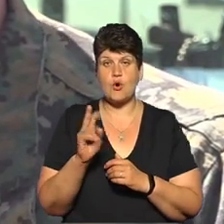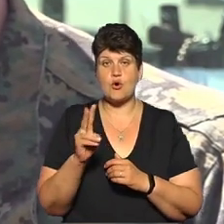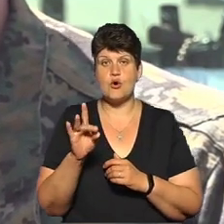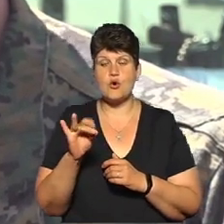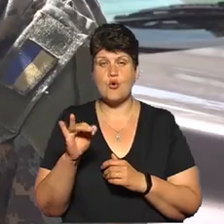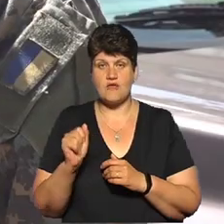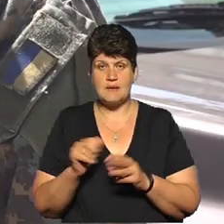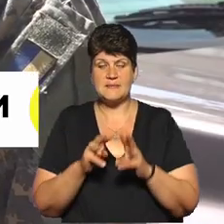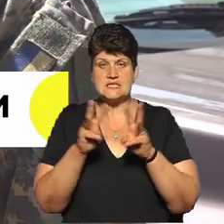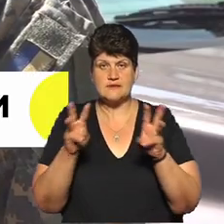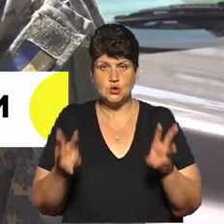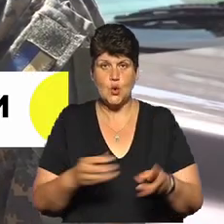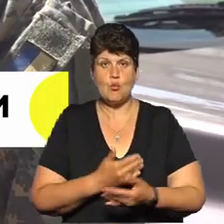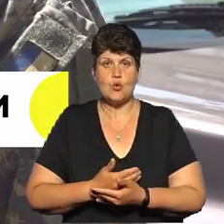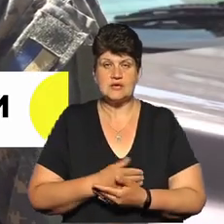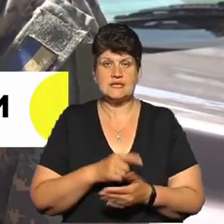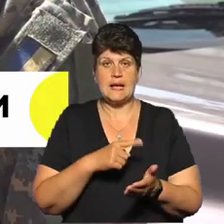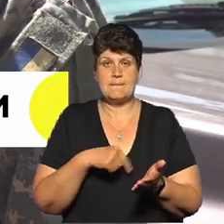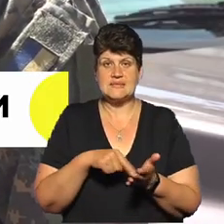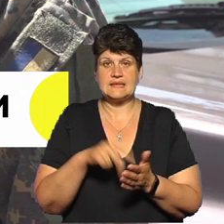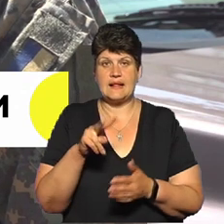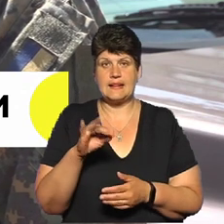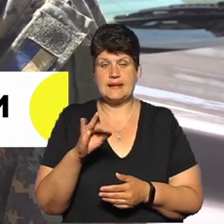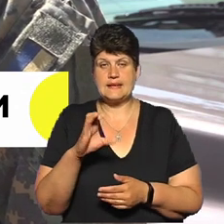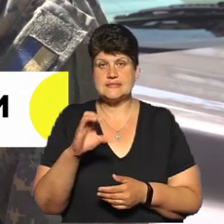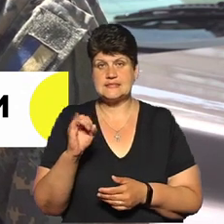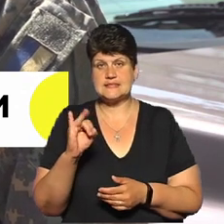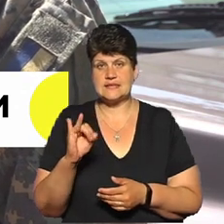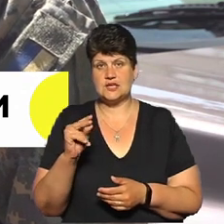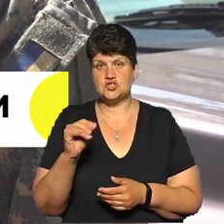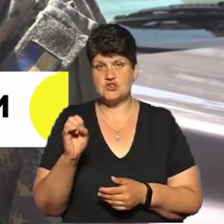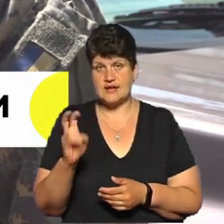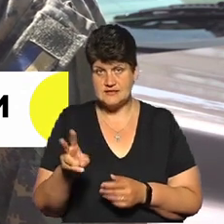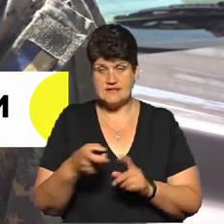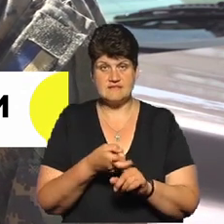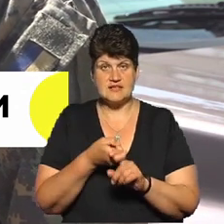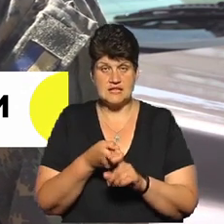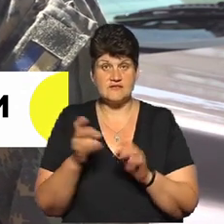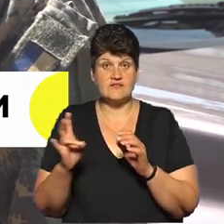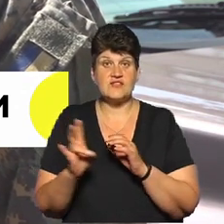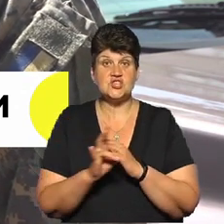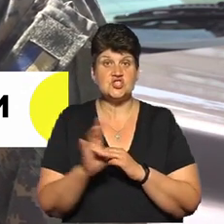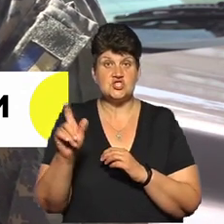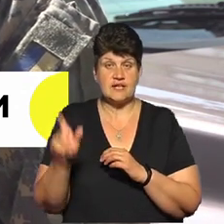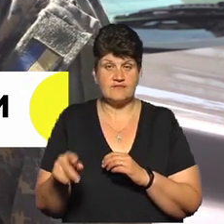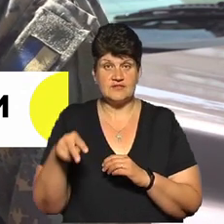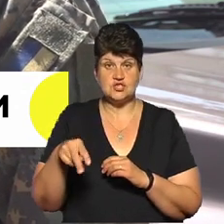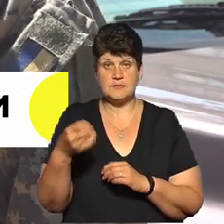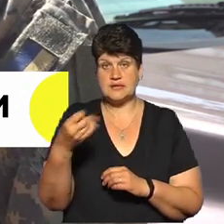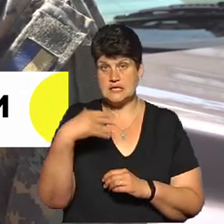міста Лисичанська. Зв'язалися з священником перший, який був у 2015 році